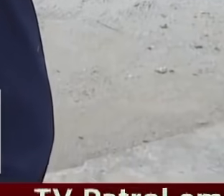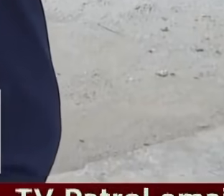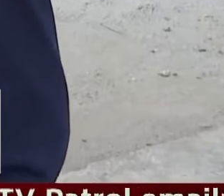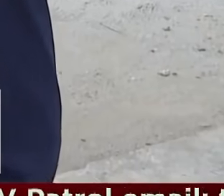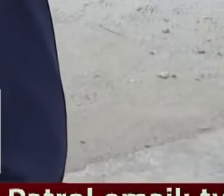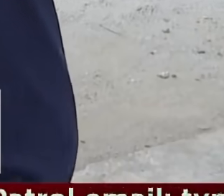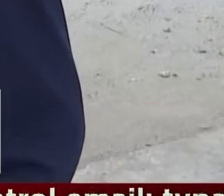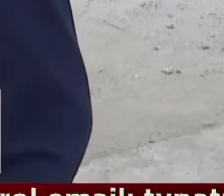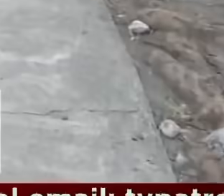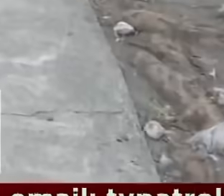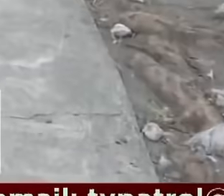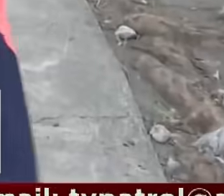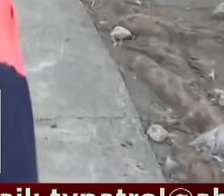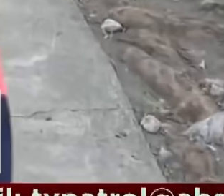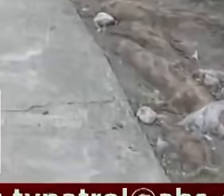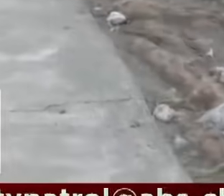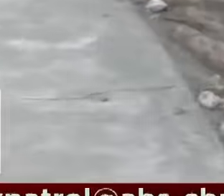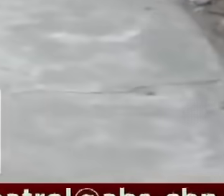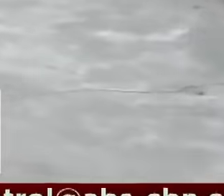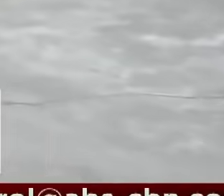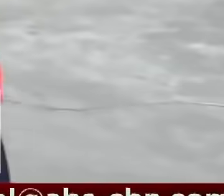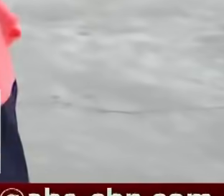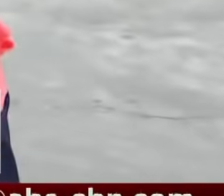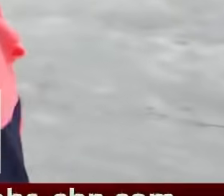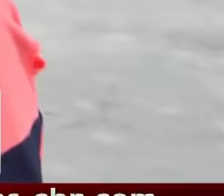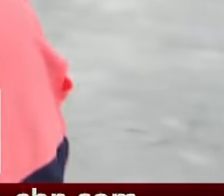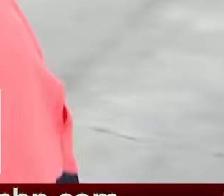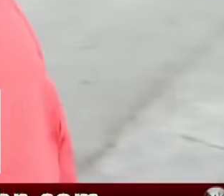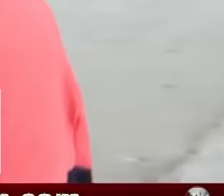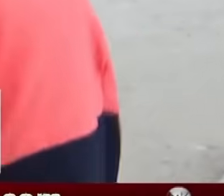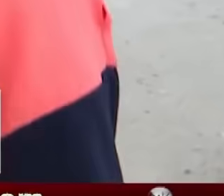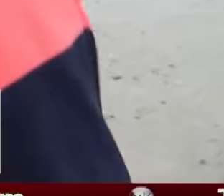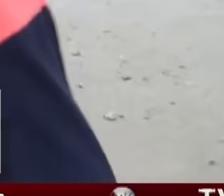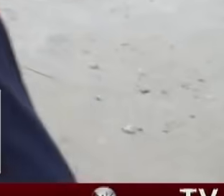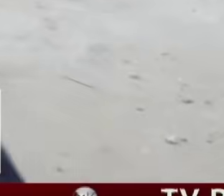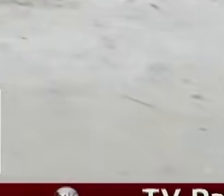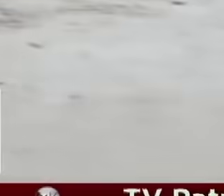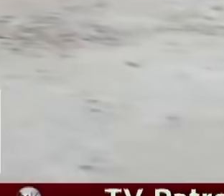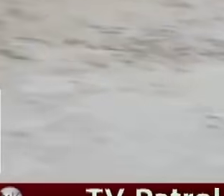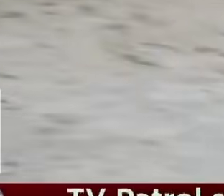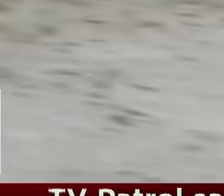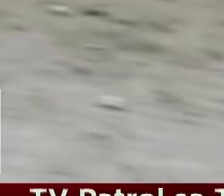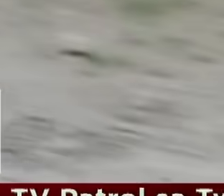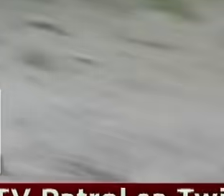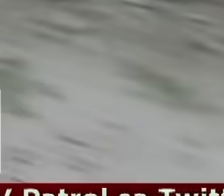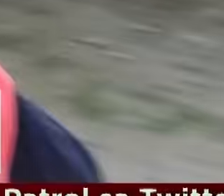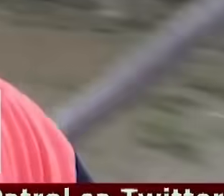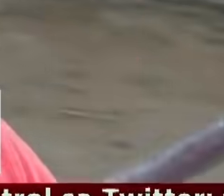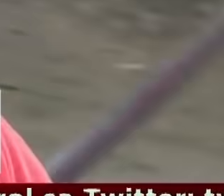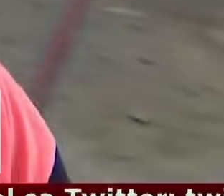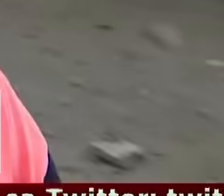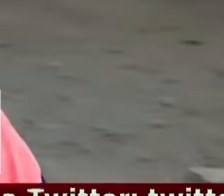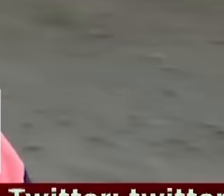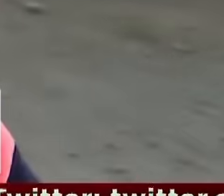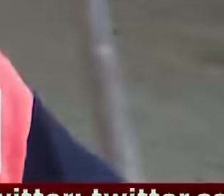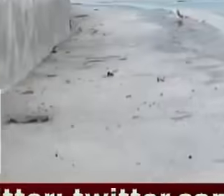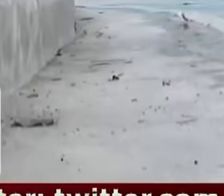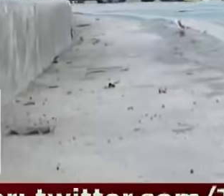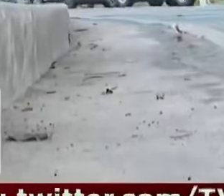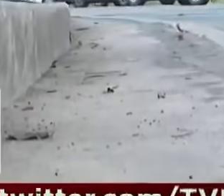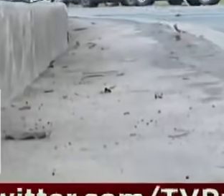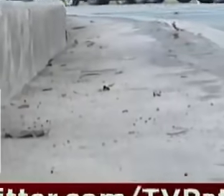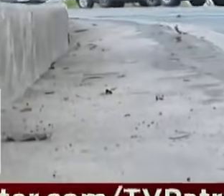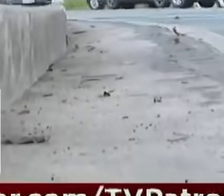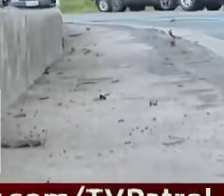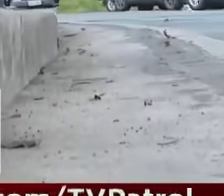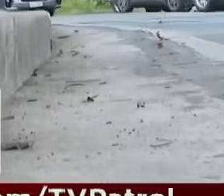sweeper na si Aling Josephine napaluha habang ikinukwento kung gaano kahirap ang kanilang buhay ngayong may pandemya.